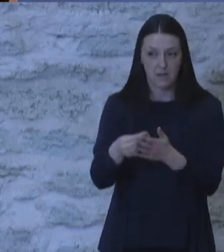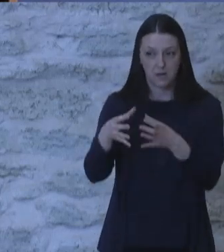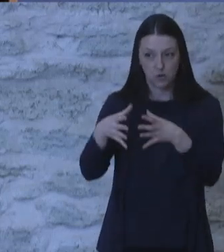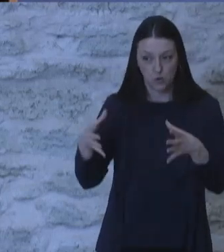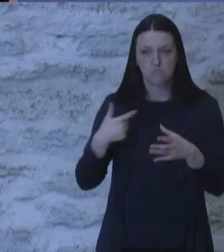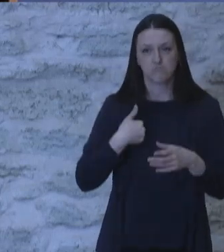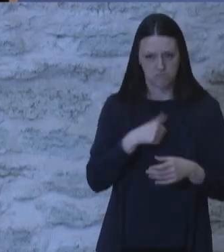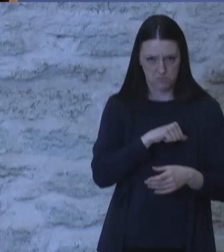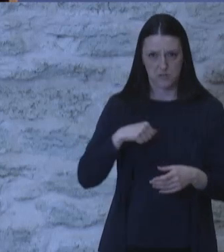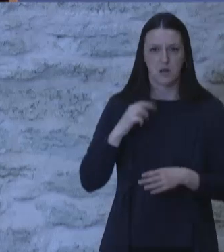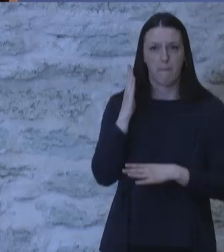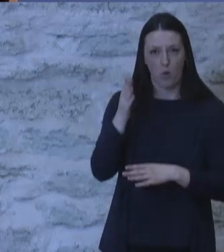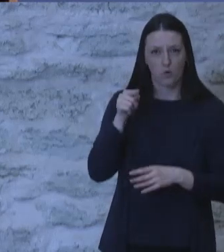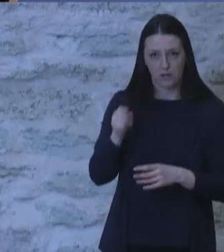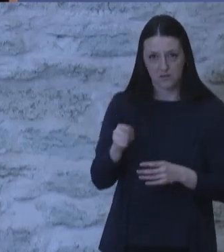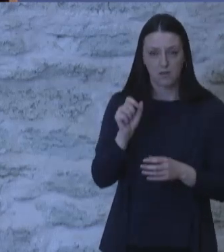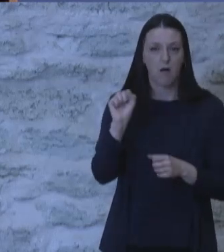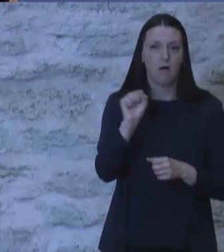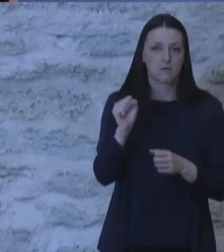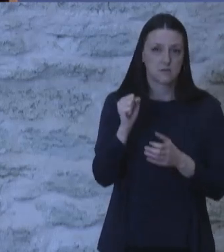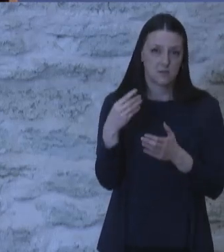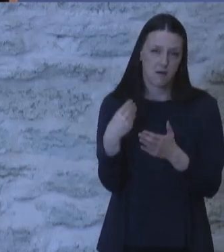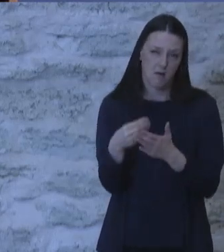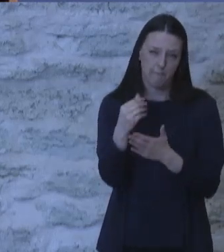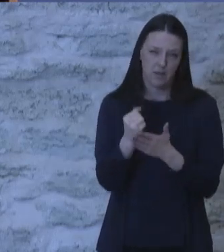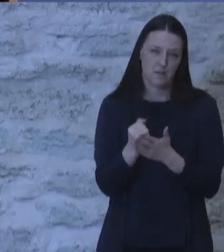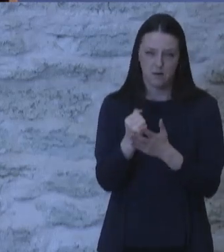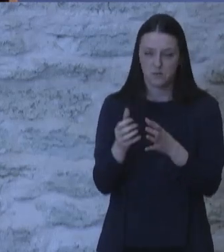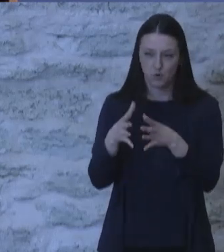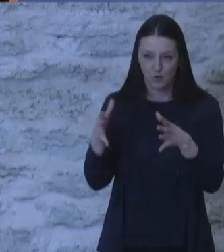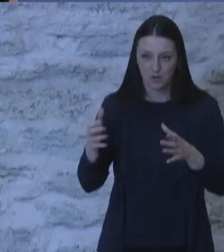esiklikult seda pooldan. Nüüd Tallinna,